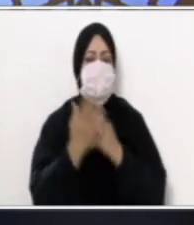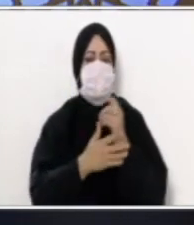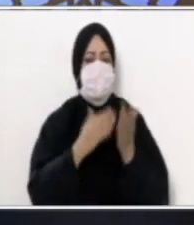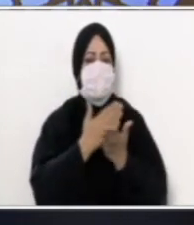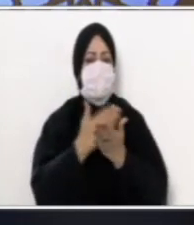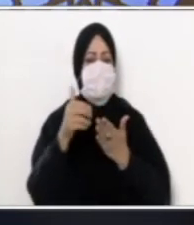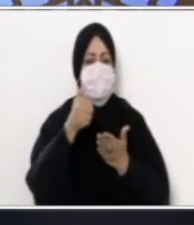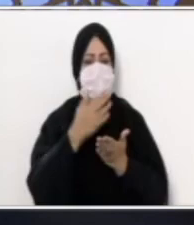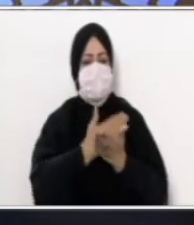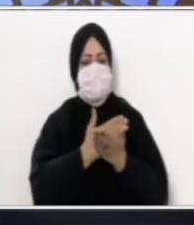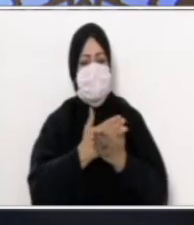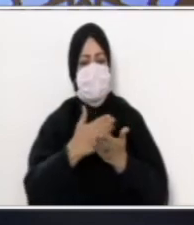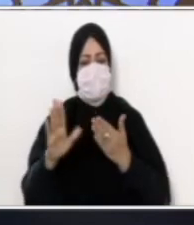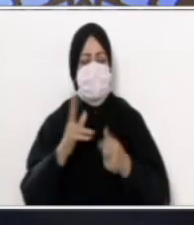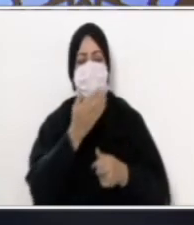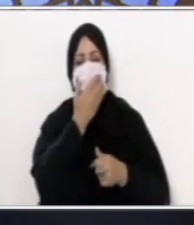يغتسل؟ لا ما في شيء غسل. ايه